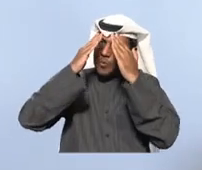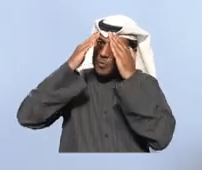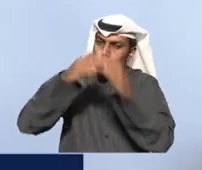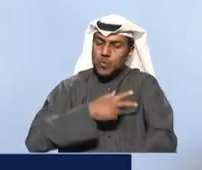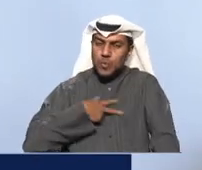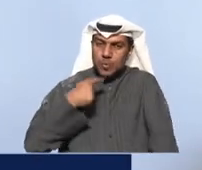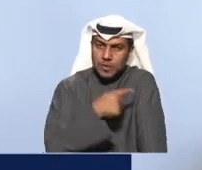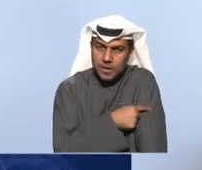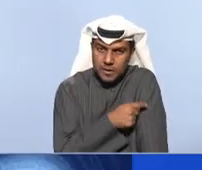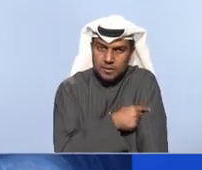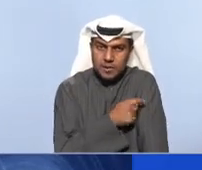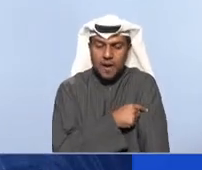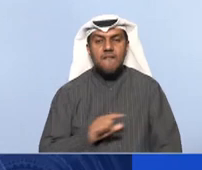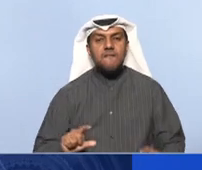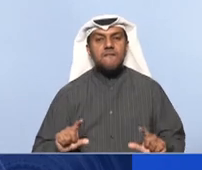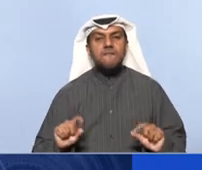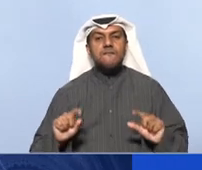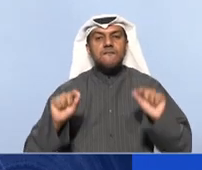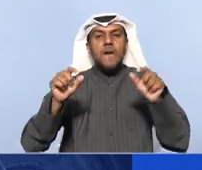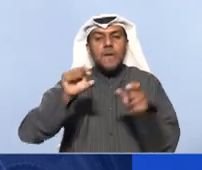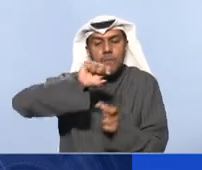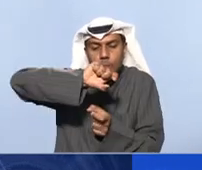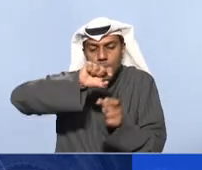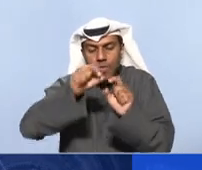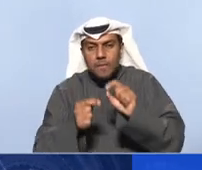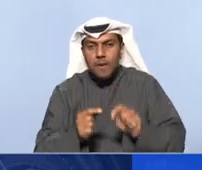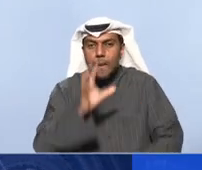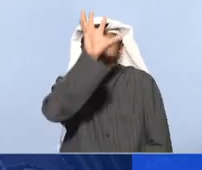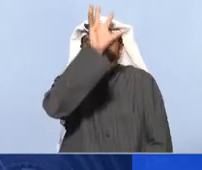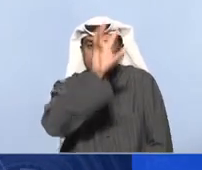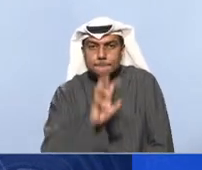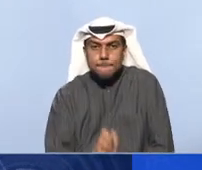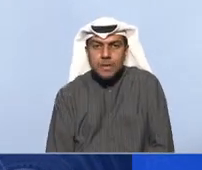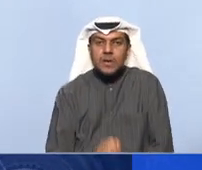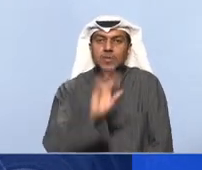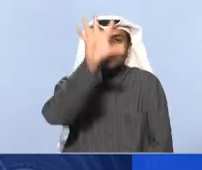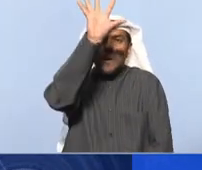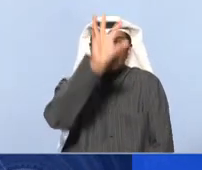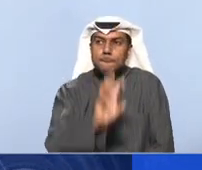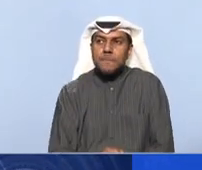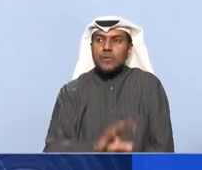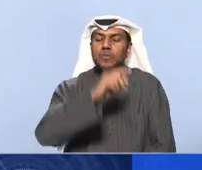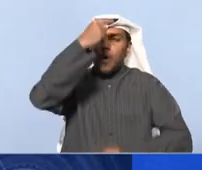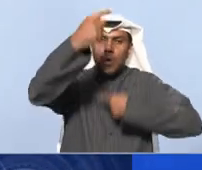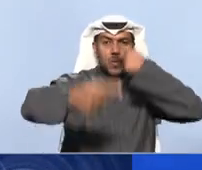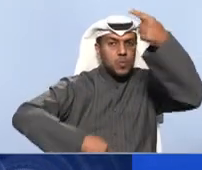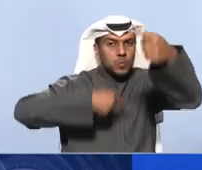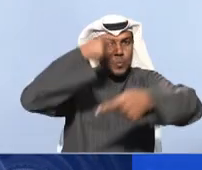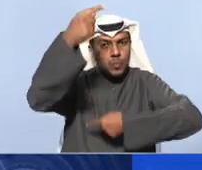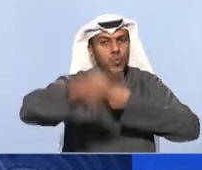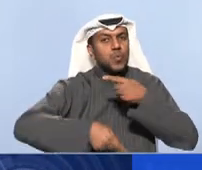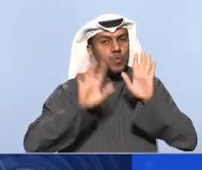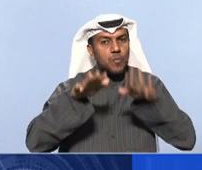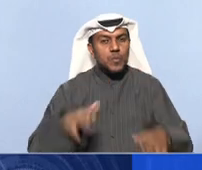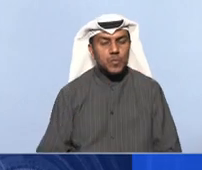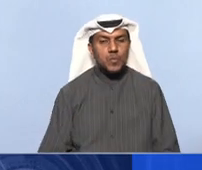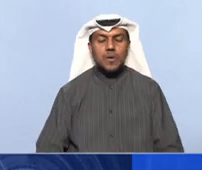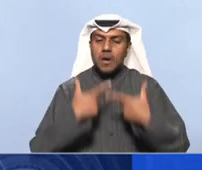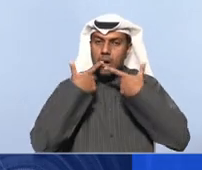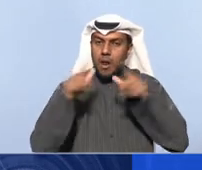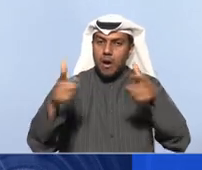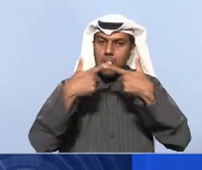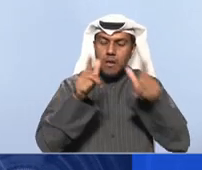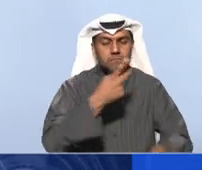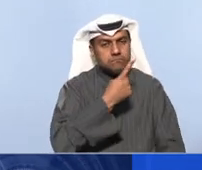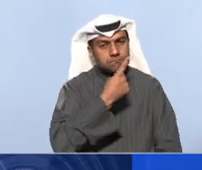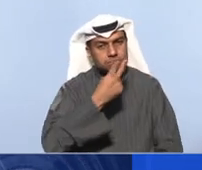والمختبرات الفيروسية كذلك، التي تعمل ليل نهار على فحص العينات واستقبالها وإعلان النتائج. أود